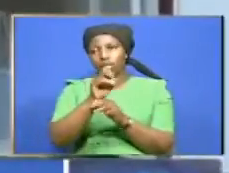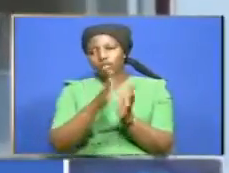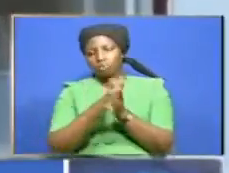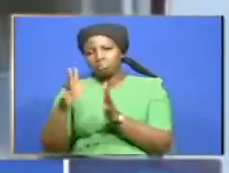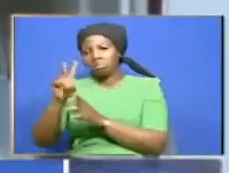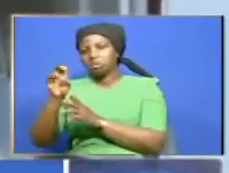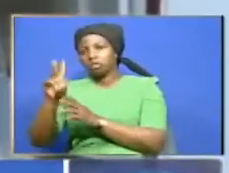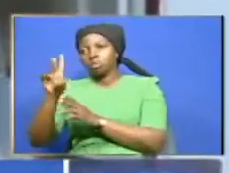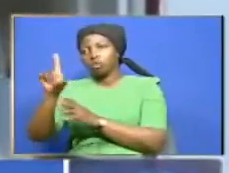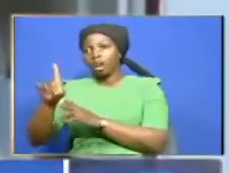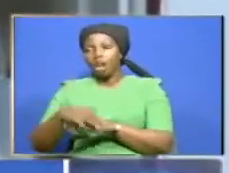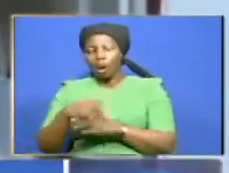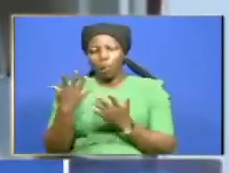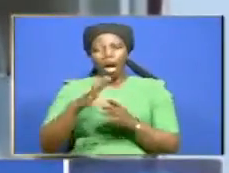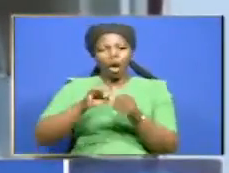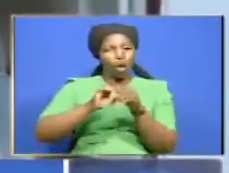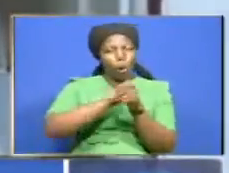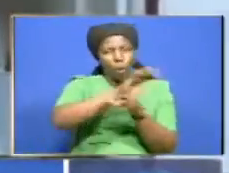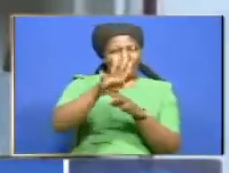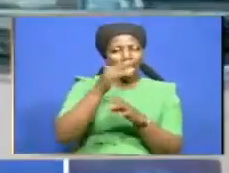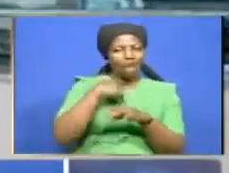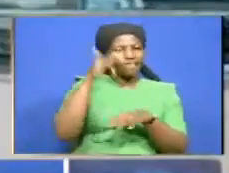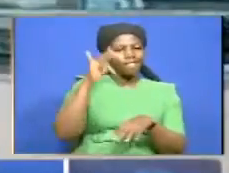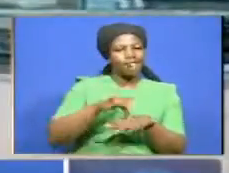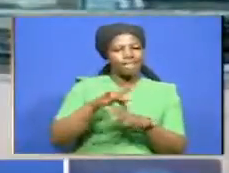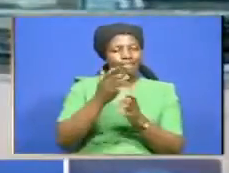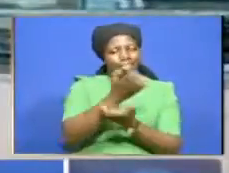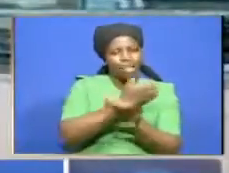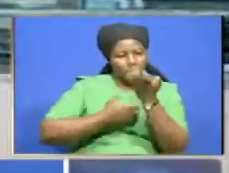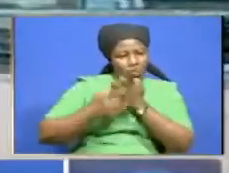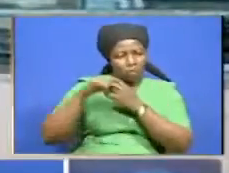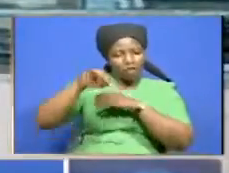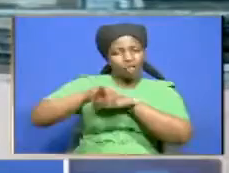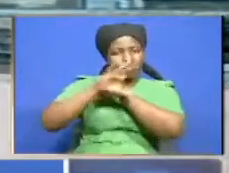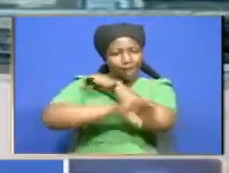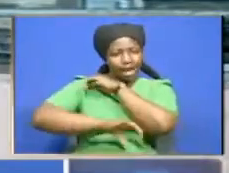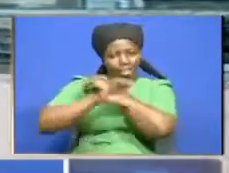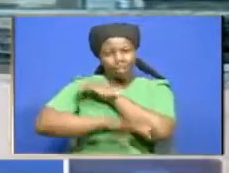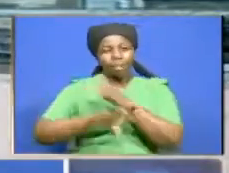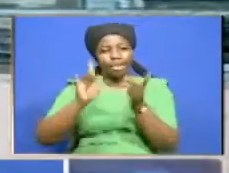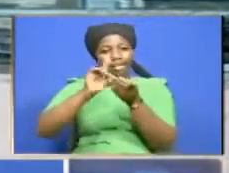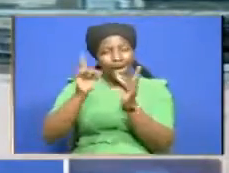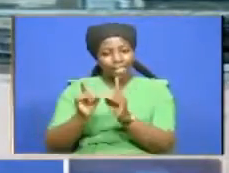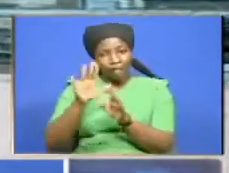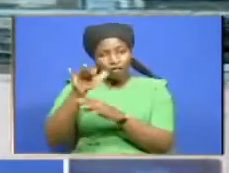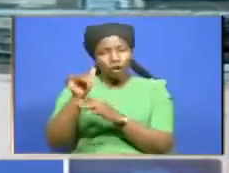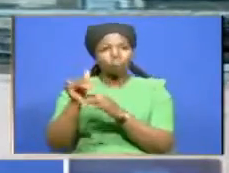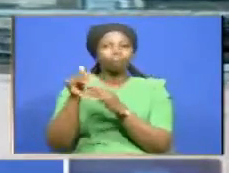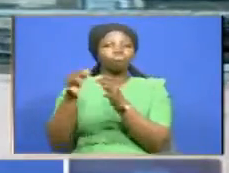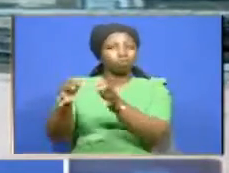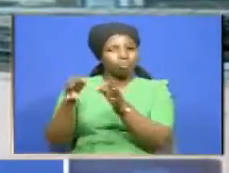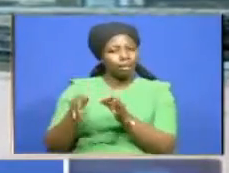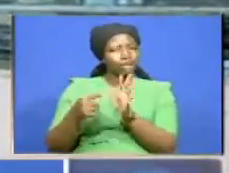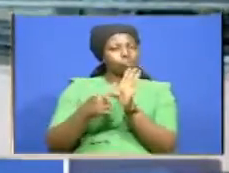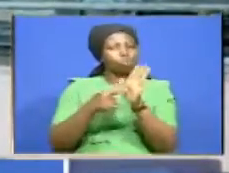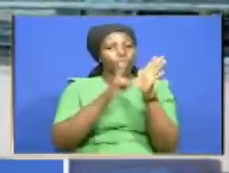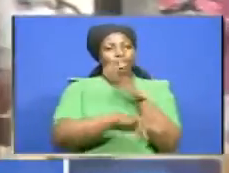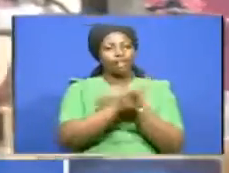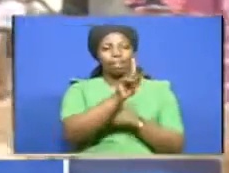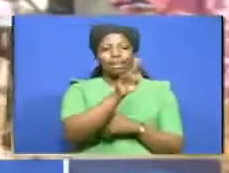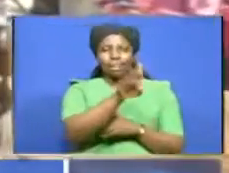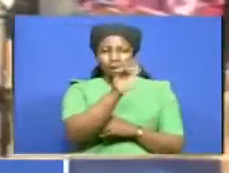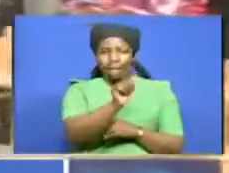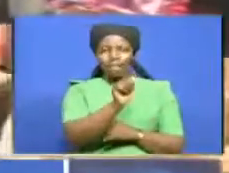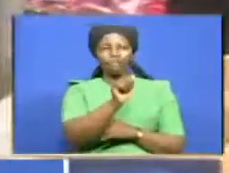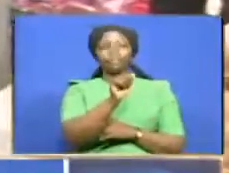2020-2021 huku janga la COVID-19 likiathiri uchumi wa nchi hii. Takwimu kutoka Hazina Kuu zinaonyesha kwamba halmashauri ya